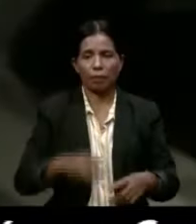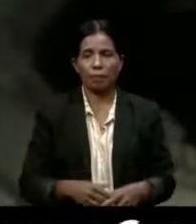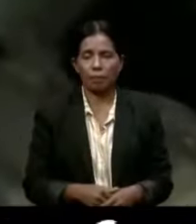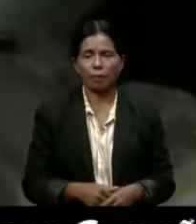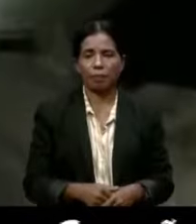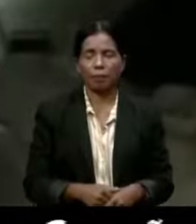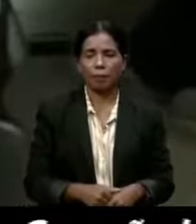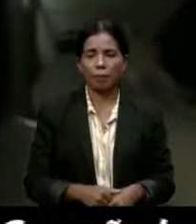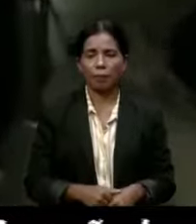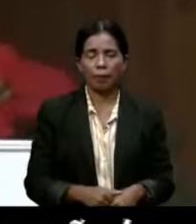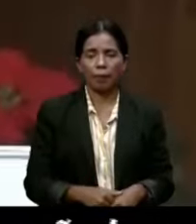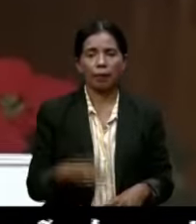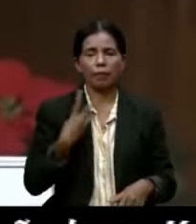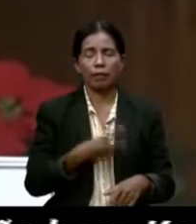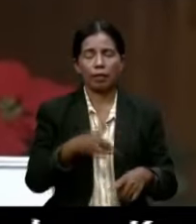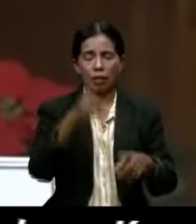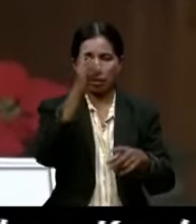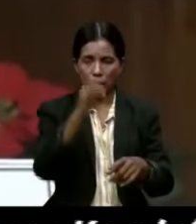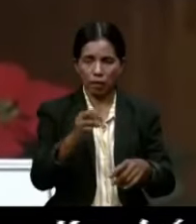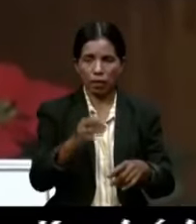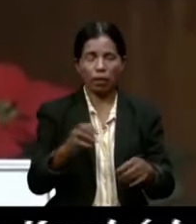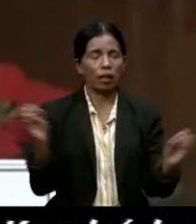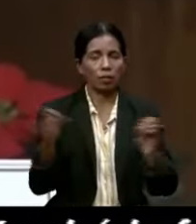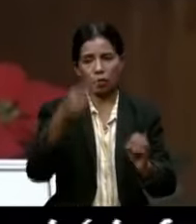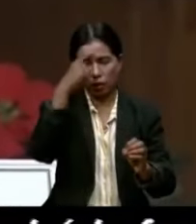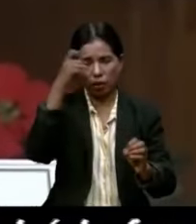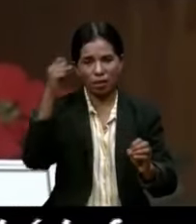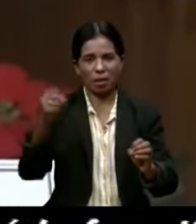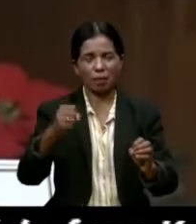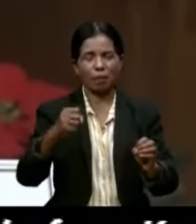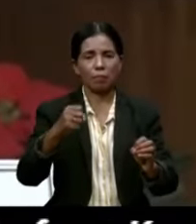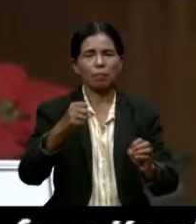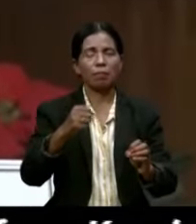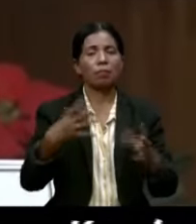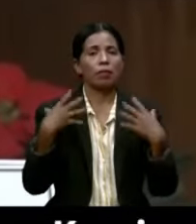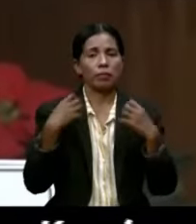ya ya di lara ne, ahimata ne la os tamba zera dur ma ga energia la tola.